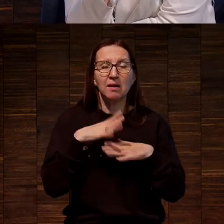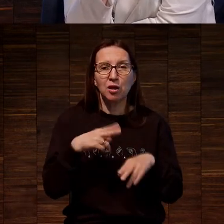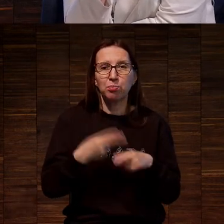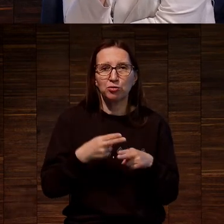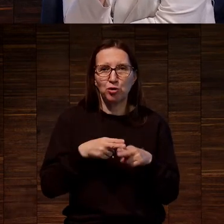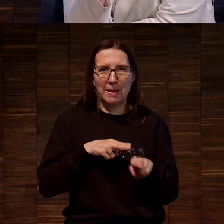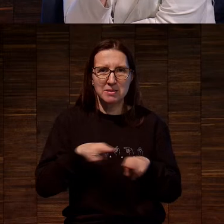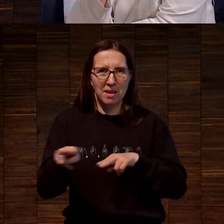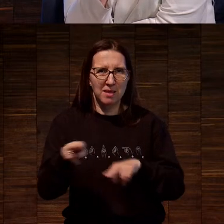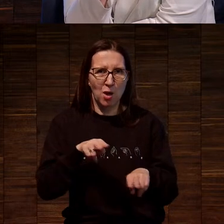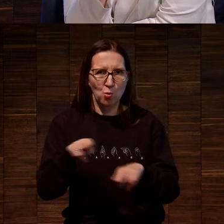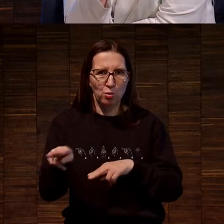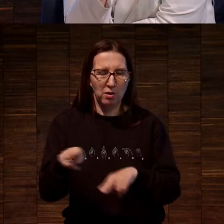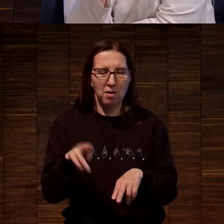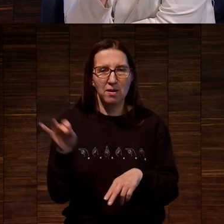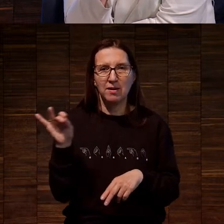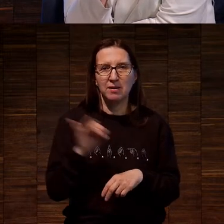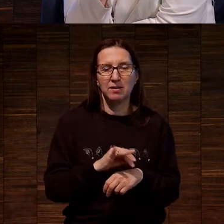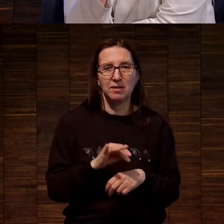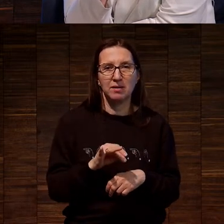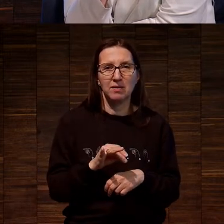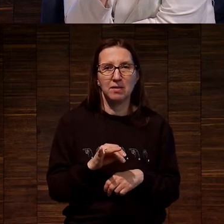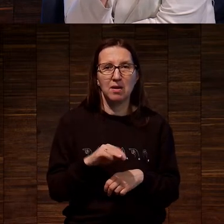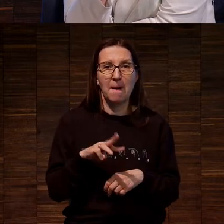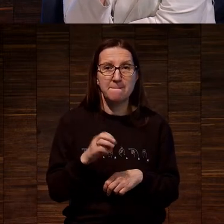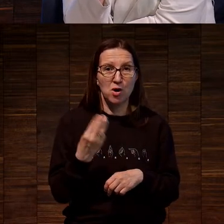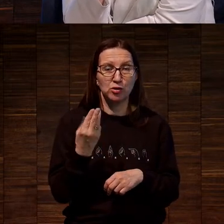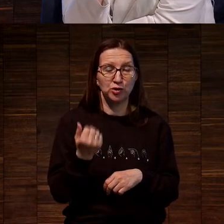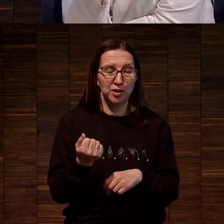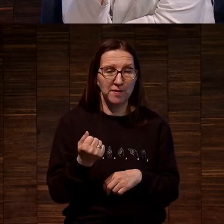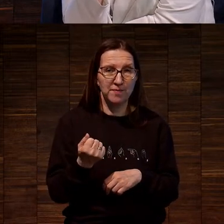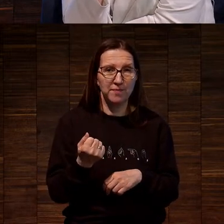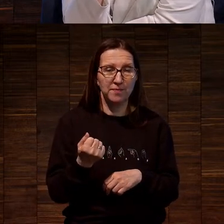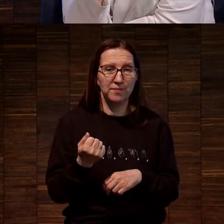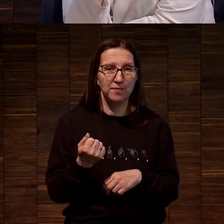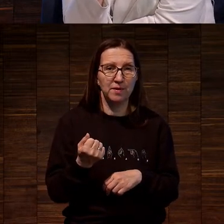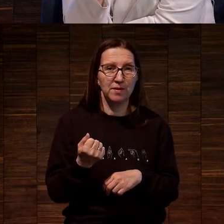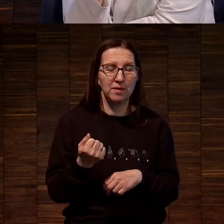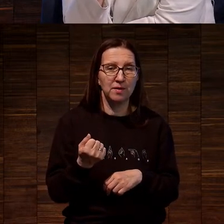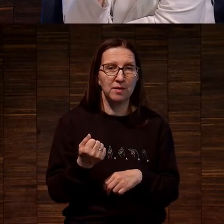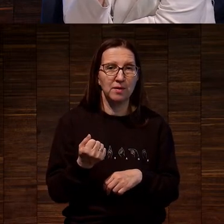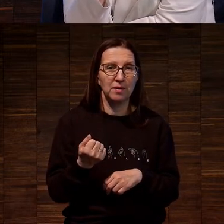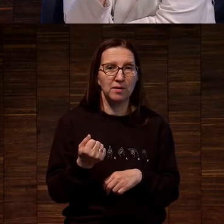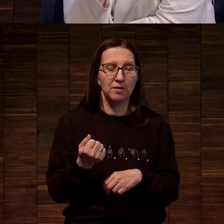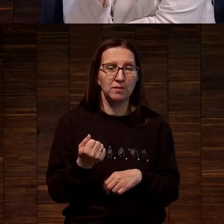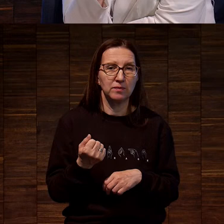дороги, и Маша взяла...